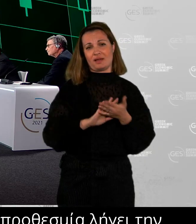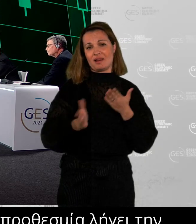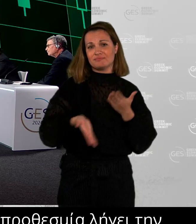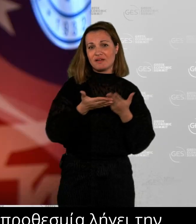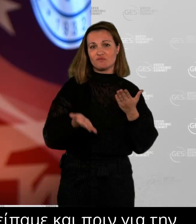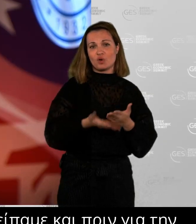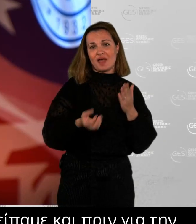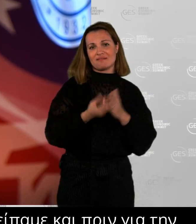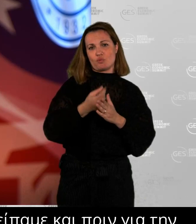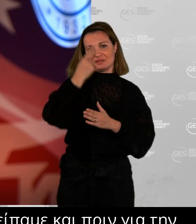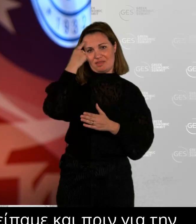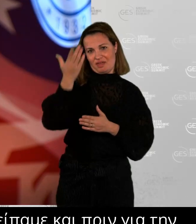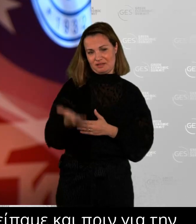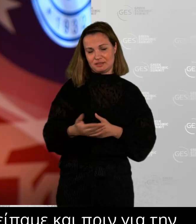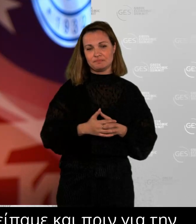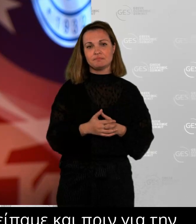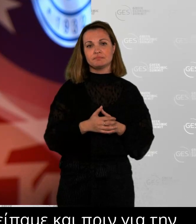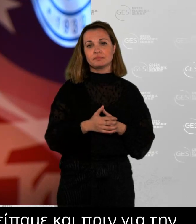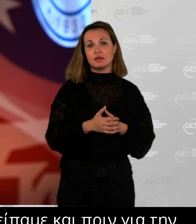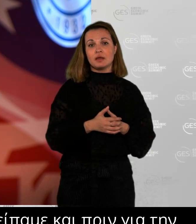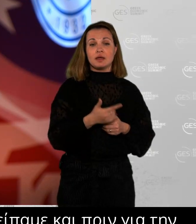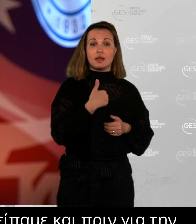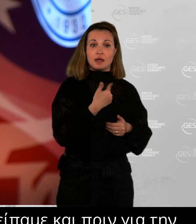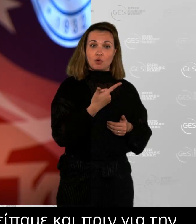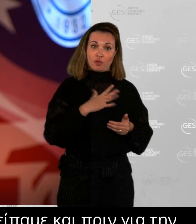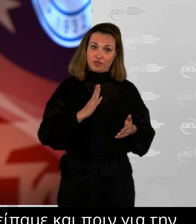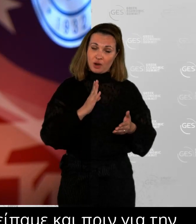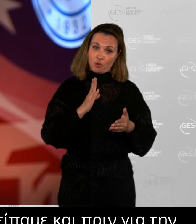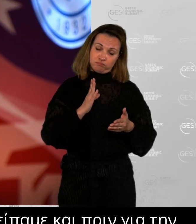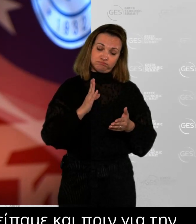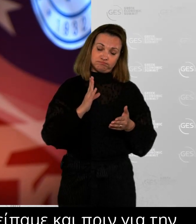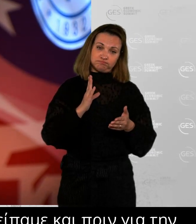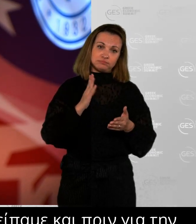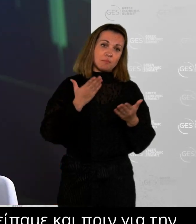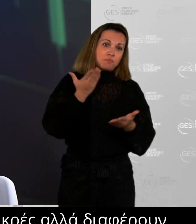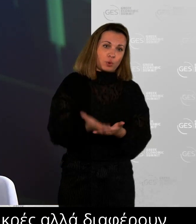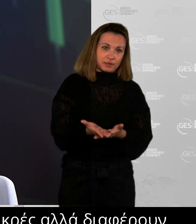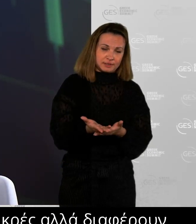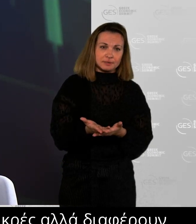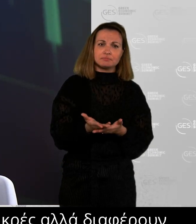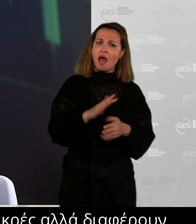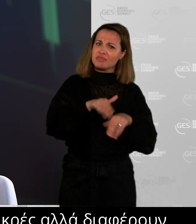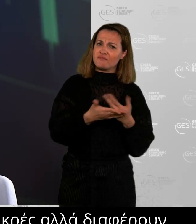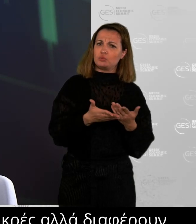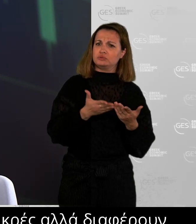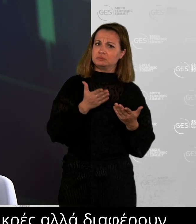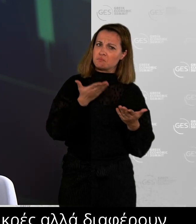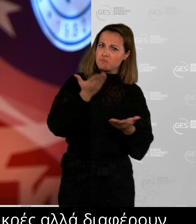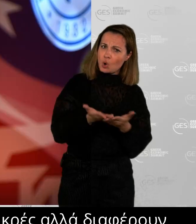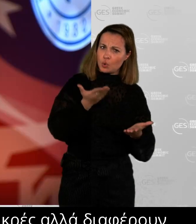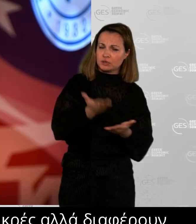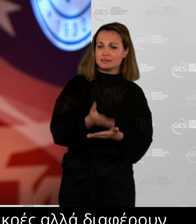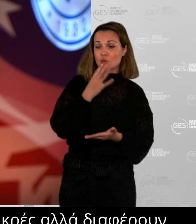εγώ έχω να προτείνω μικρές αλλά ενδιαφέρουσες παρεμβάσεις από την, έτσι, τη γνώση και την εμπειρία